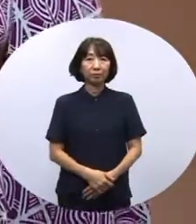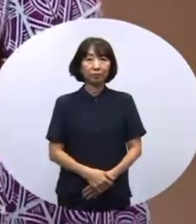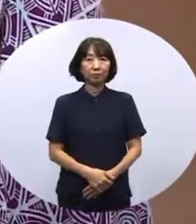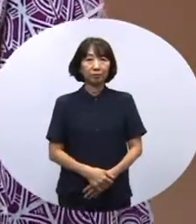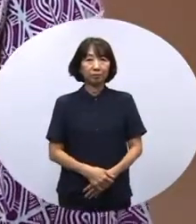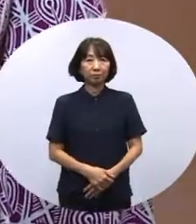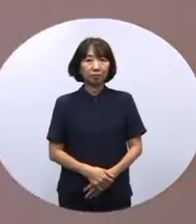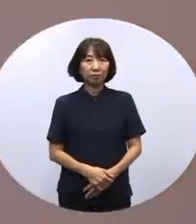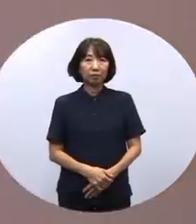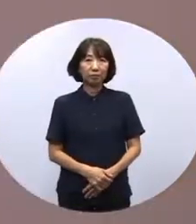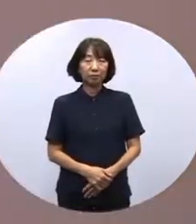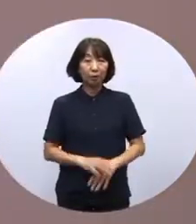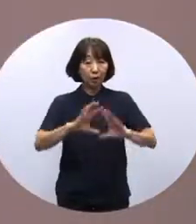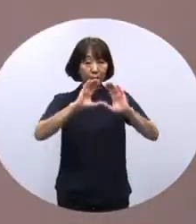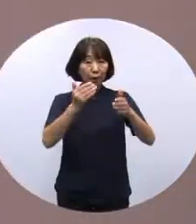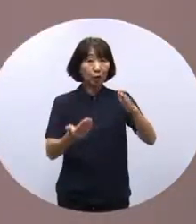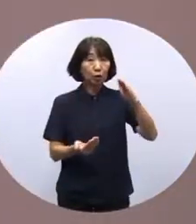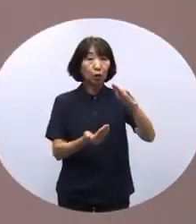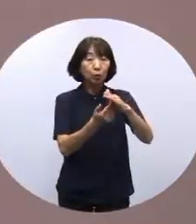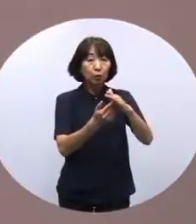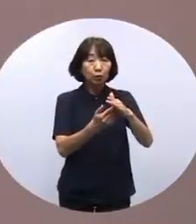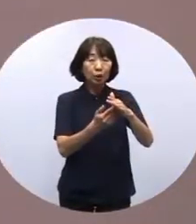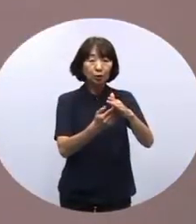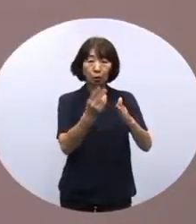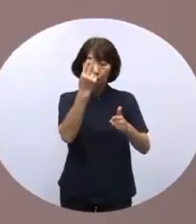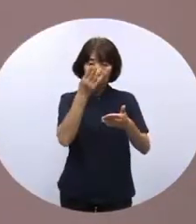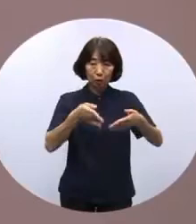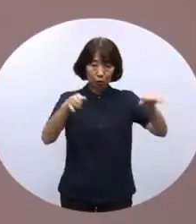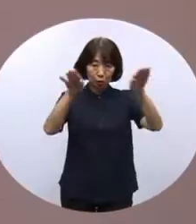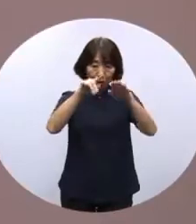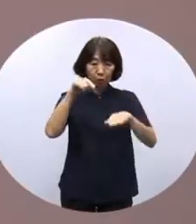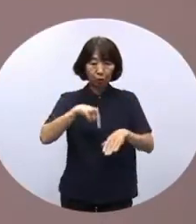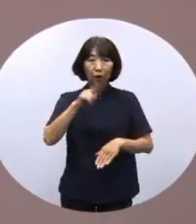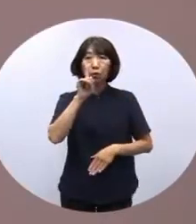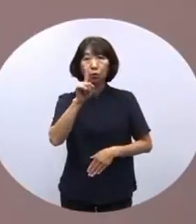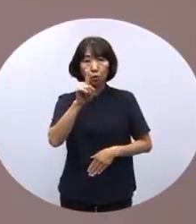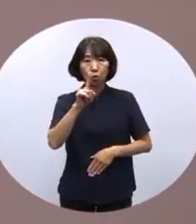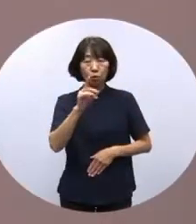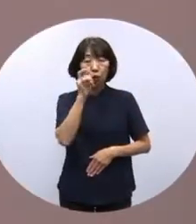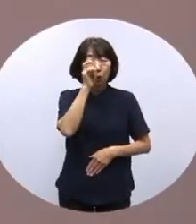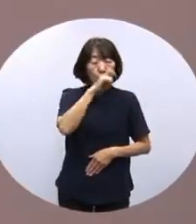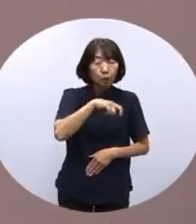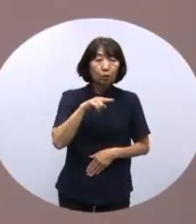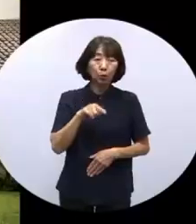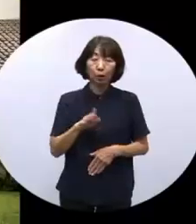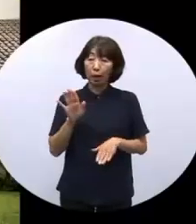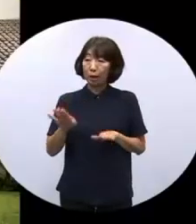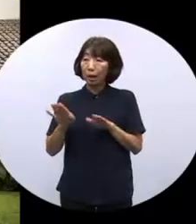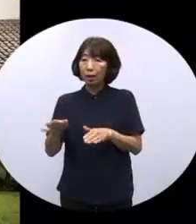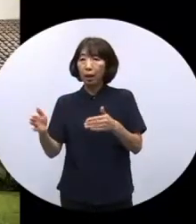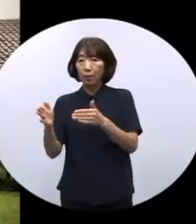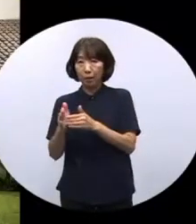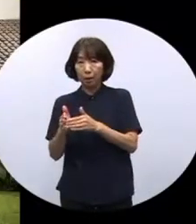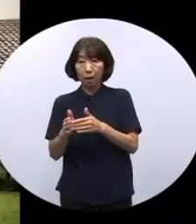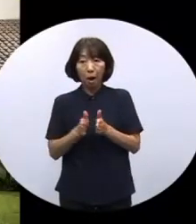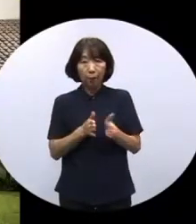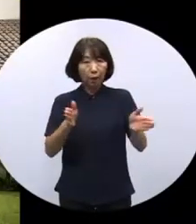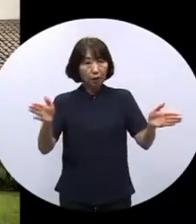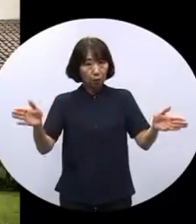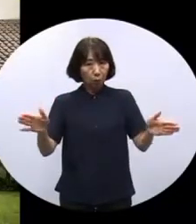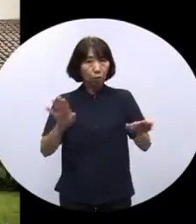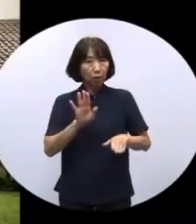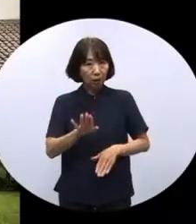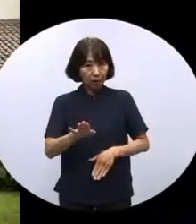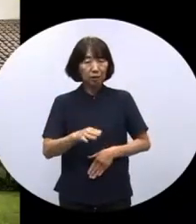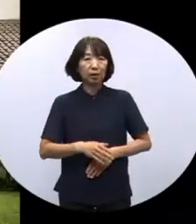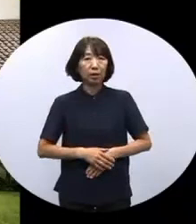一言で言うならば、世界でもトップクラスの美術館の一つですね。古い古代美術から現代の美術まで幅広く扱っ